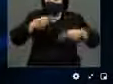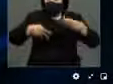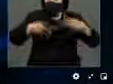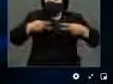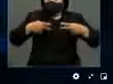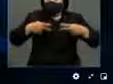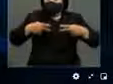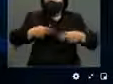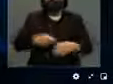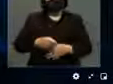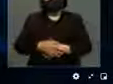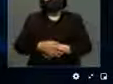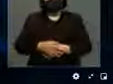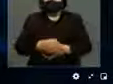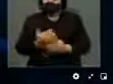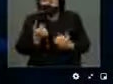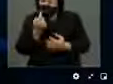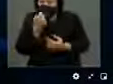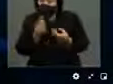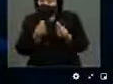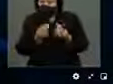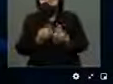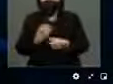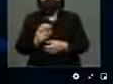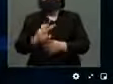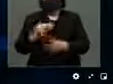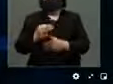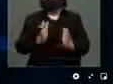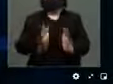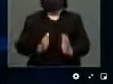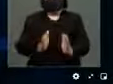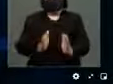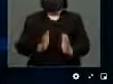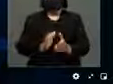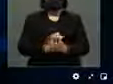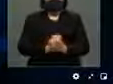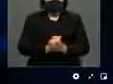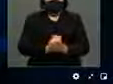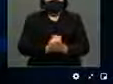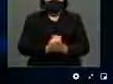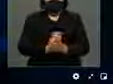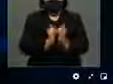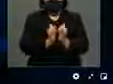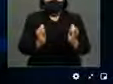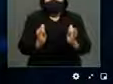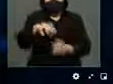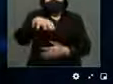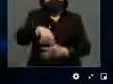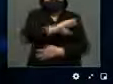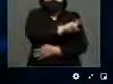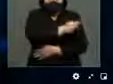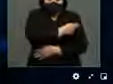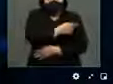นะครับเกือบ 40,000 คนนะครับส่วนคนที่อยู่ในการรักษาตัวอยู่ในโรงพยาบาลก็